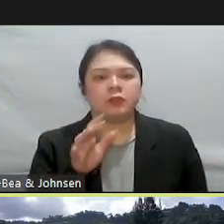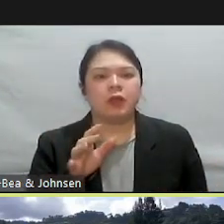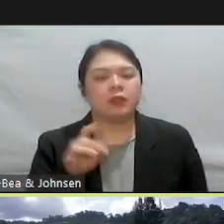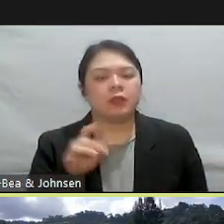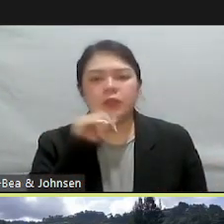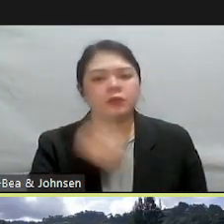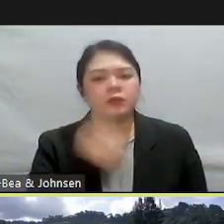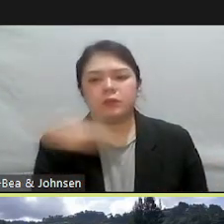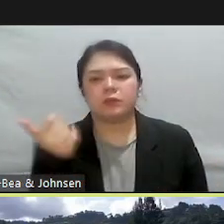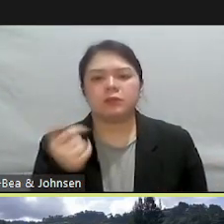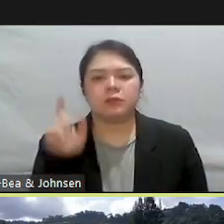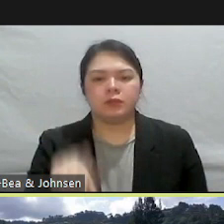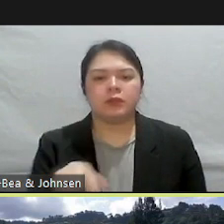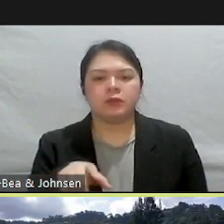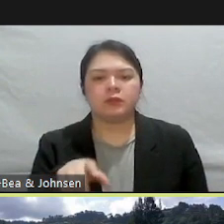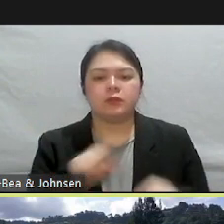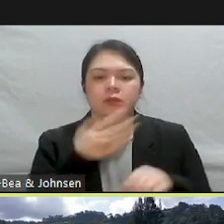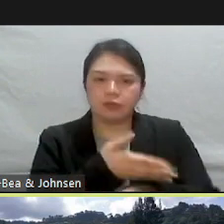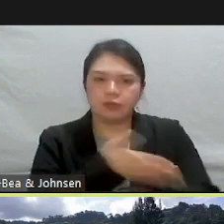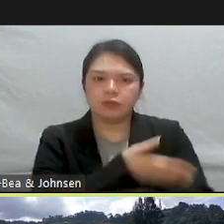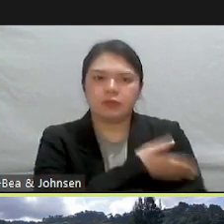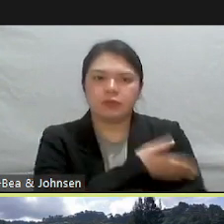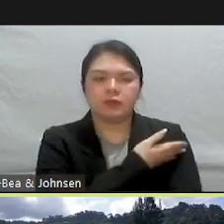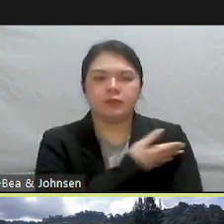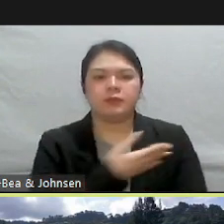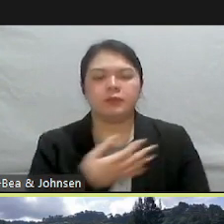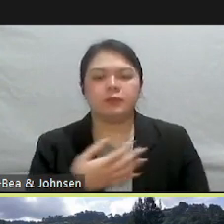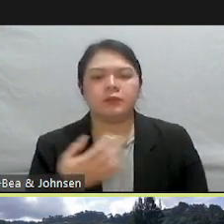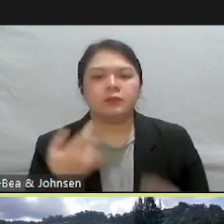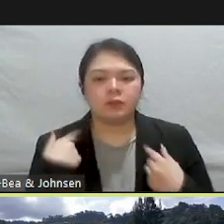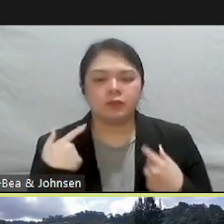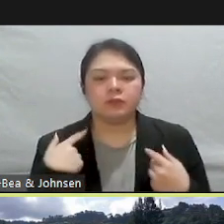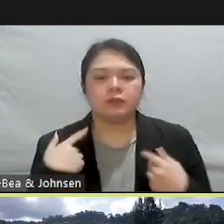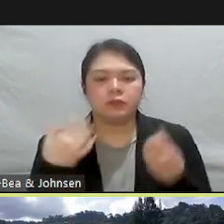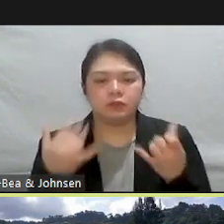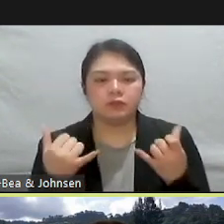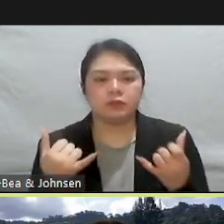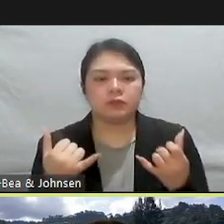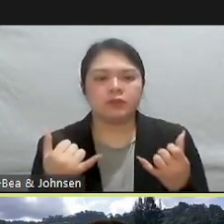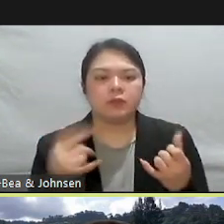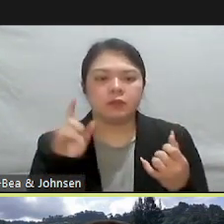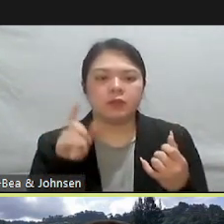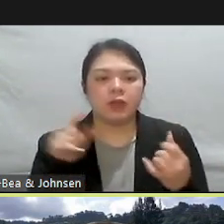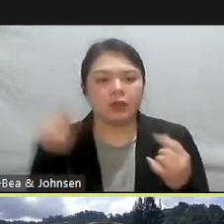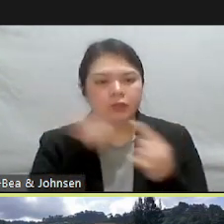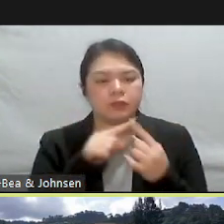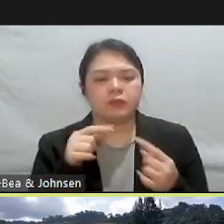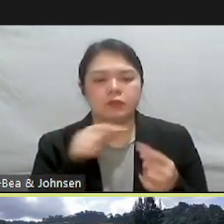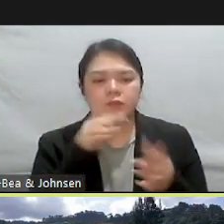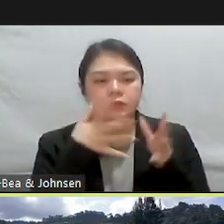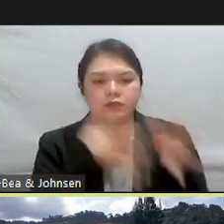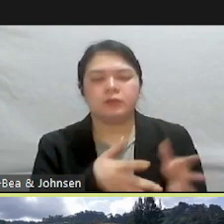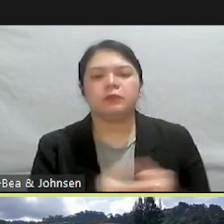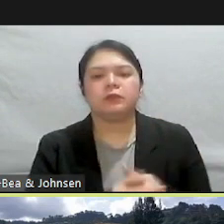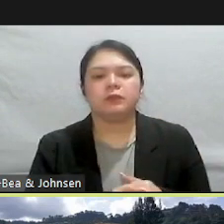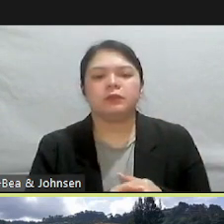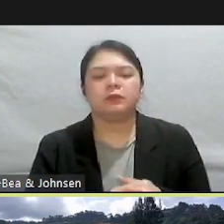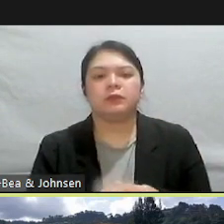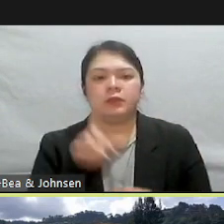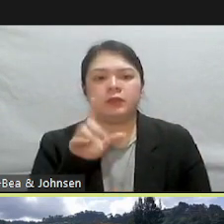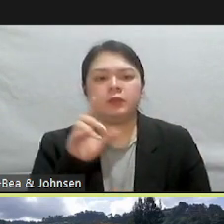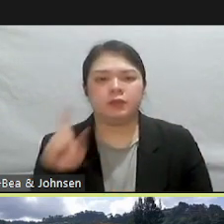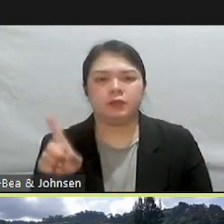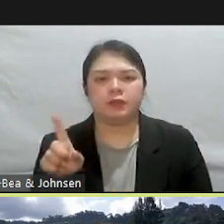not remove. Ang L1 sa L1 ay walang maiiwan. Ito, ano, L1 para